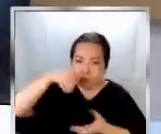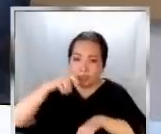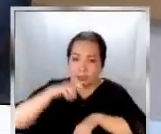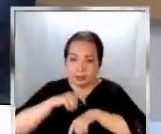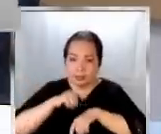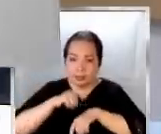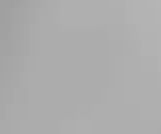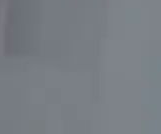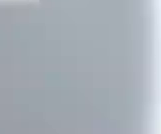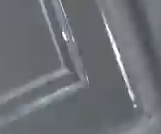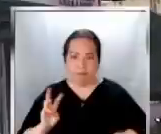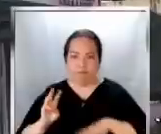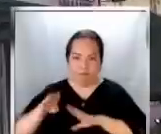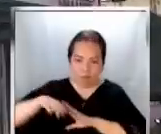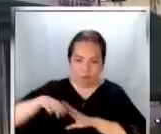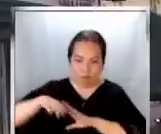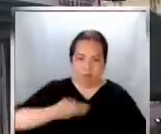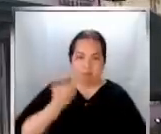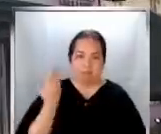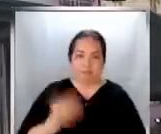Mayrina.